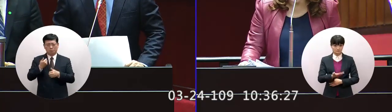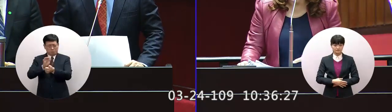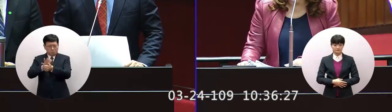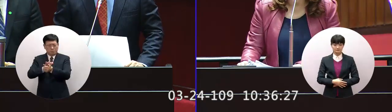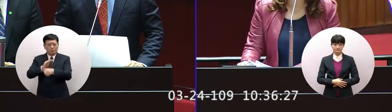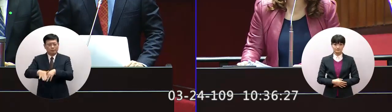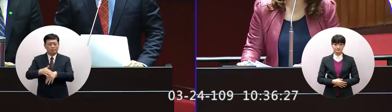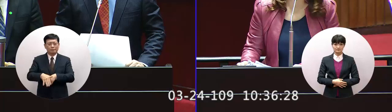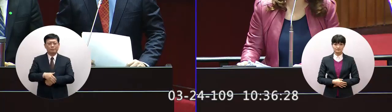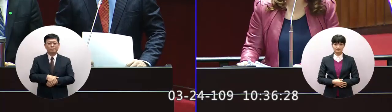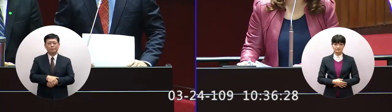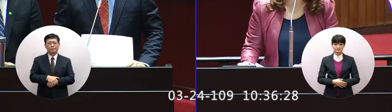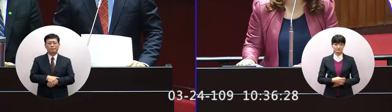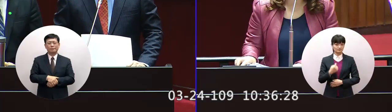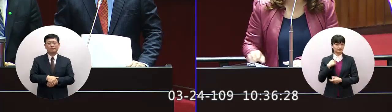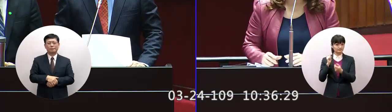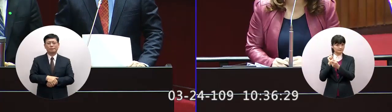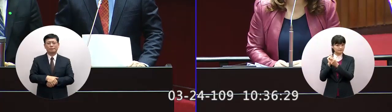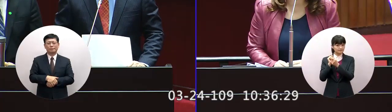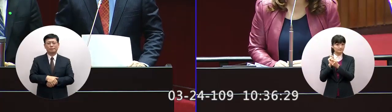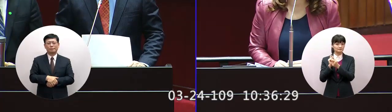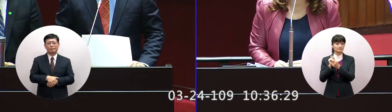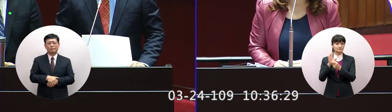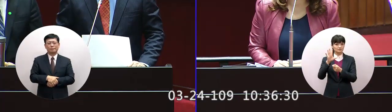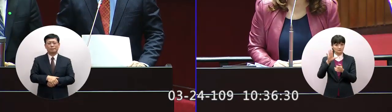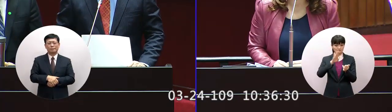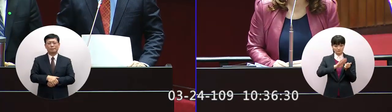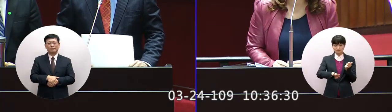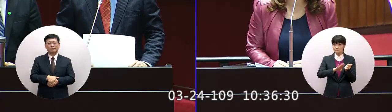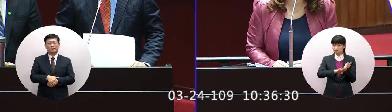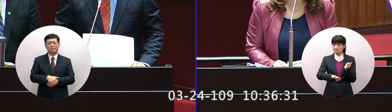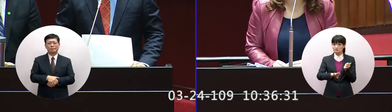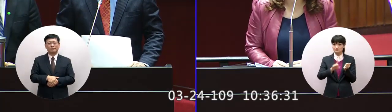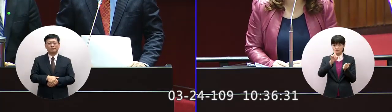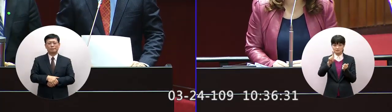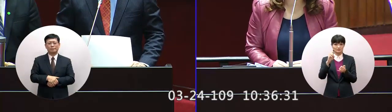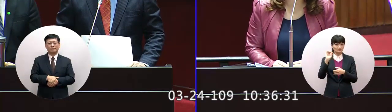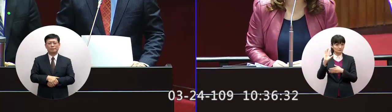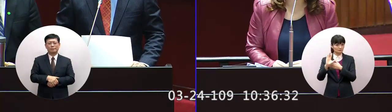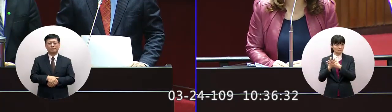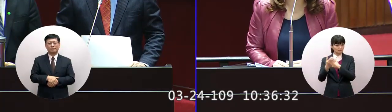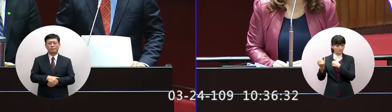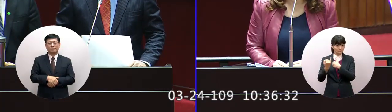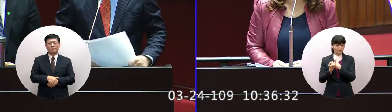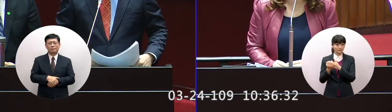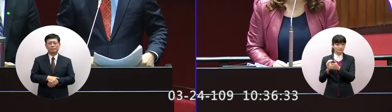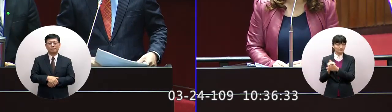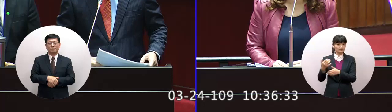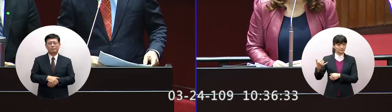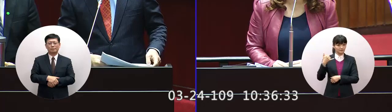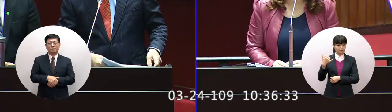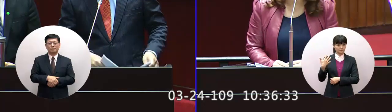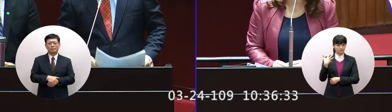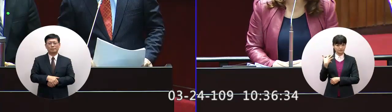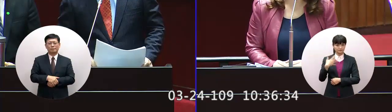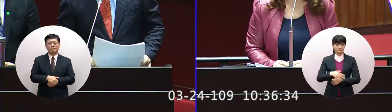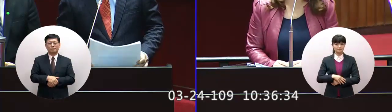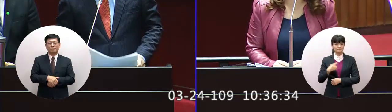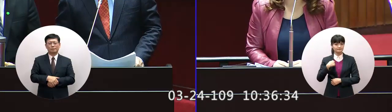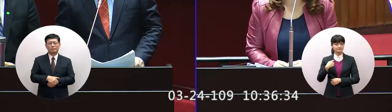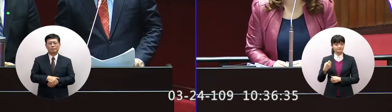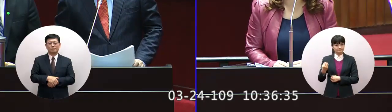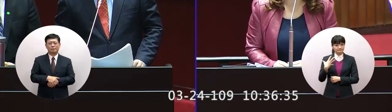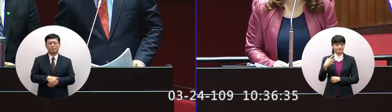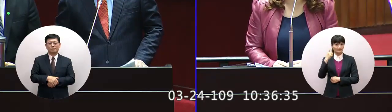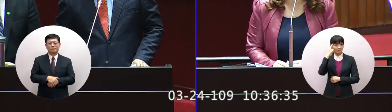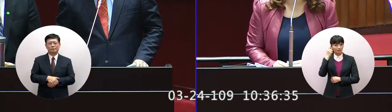好，部长。本席最近有接到南部的新住民朋友有来电在询问，他说很头痛，